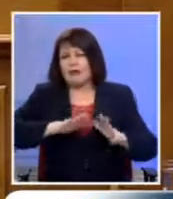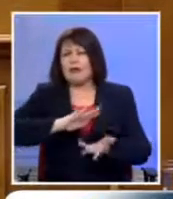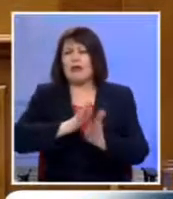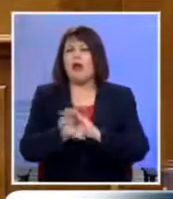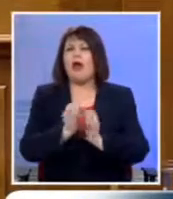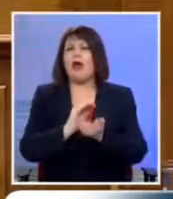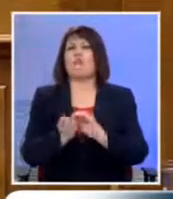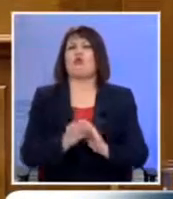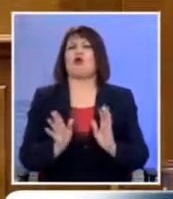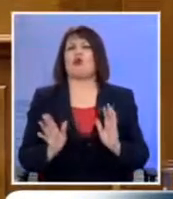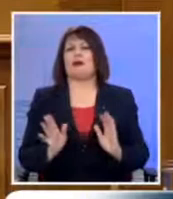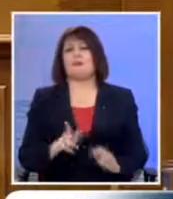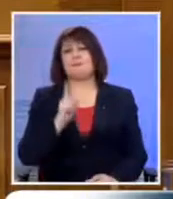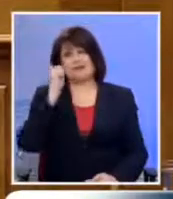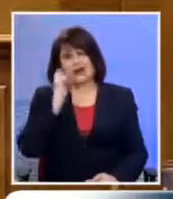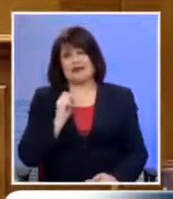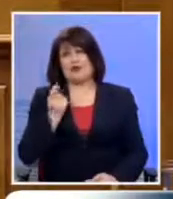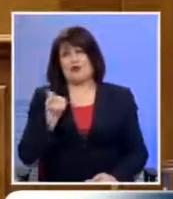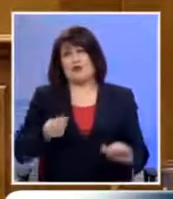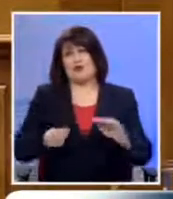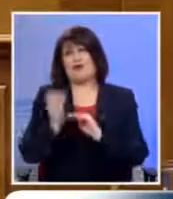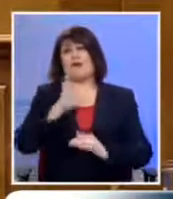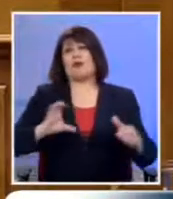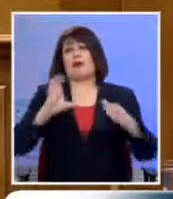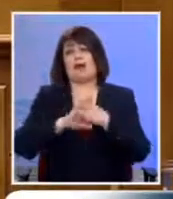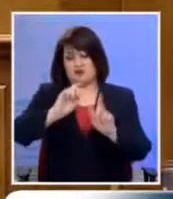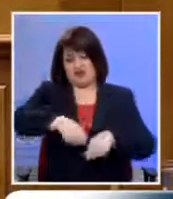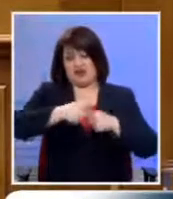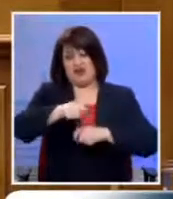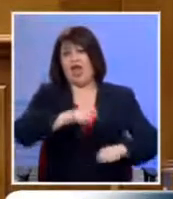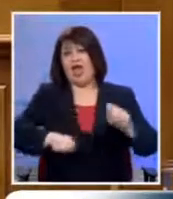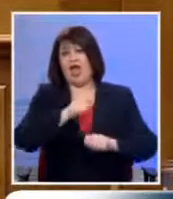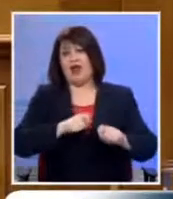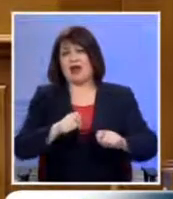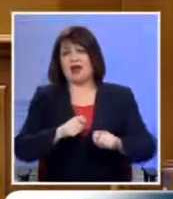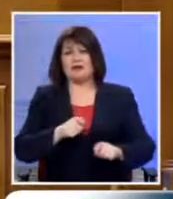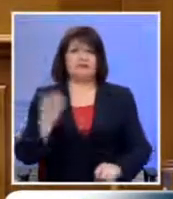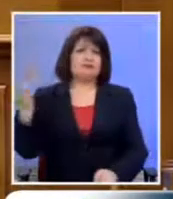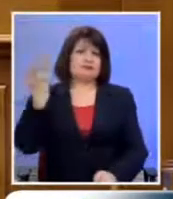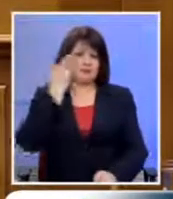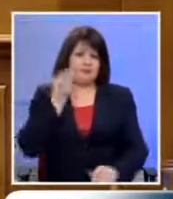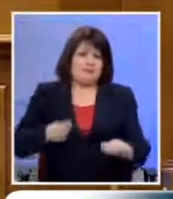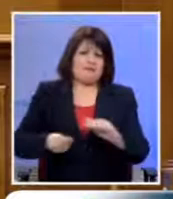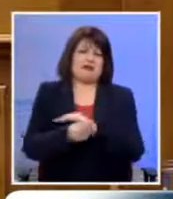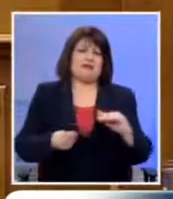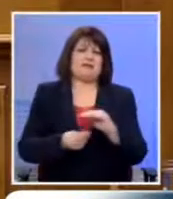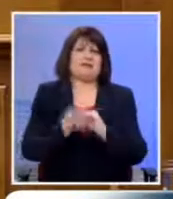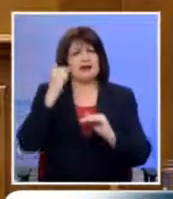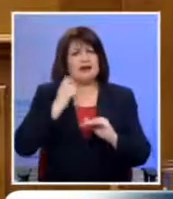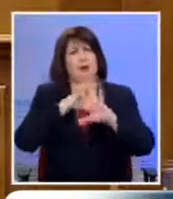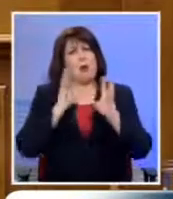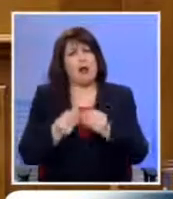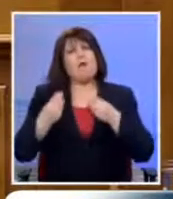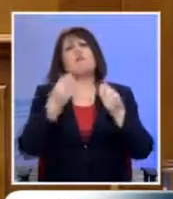Ξέρουμε πολύ καλά πού πήγαν τα χρήματα από την Ευρωπαϊκή Ένωση που ήταν για έργα στην Ελλάδα και πόσο πληρώθηκαν με μίζες και με όλα τα άλλα που